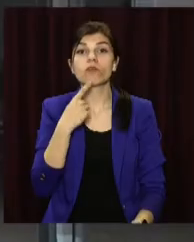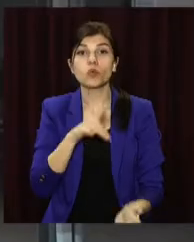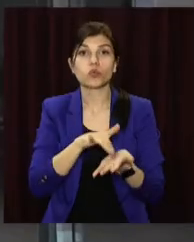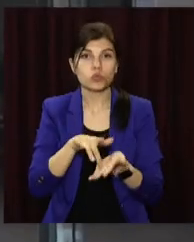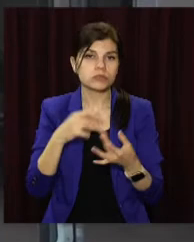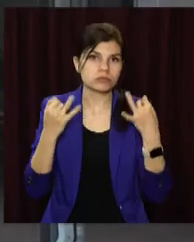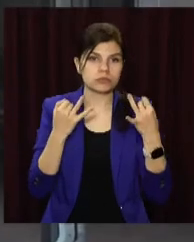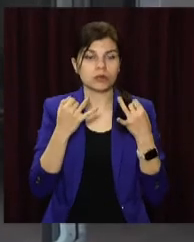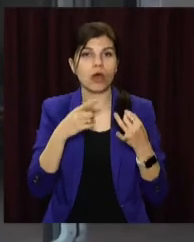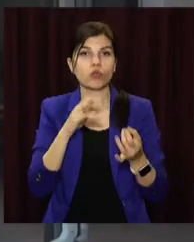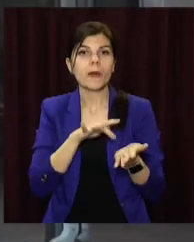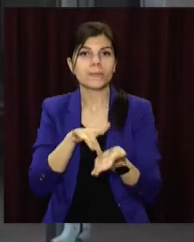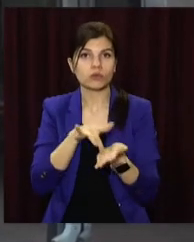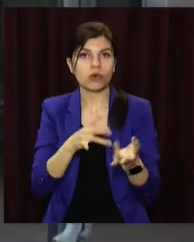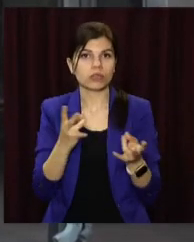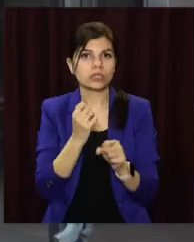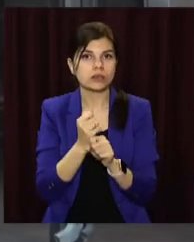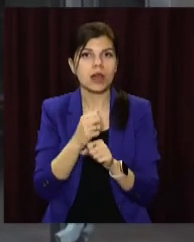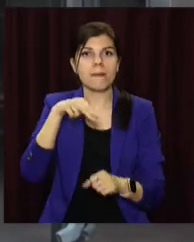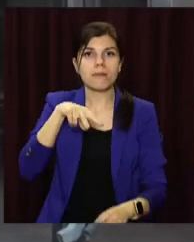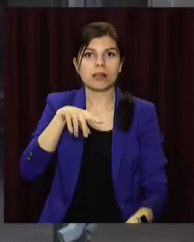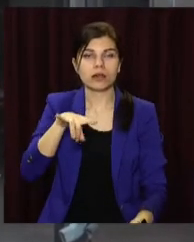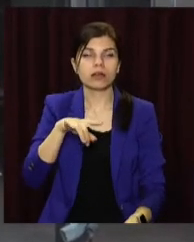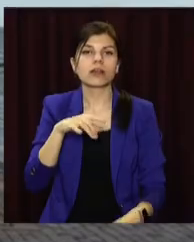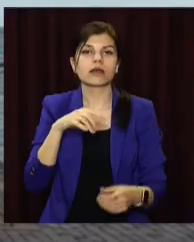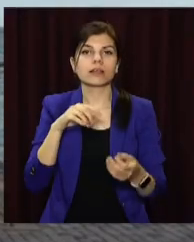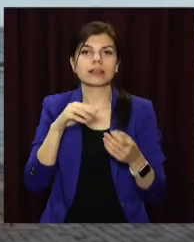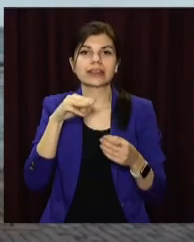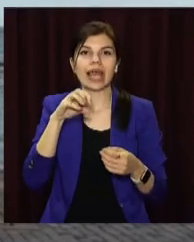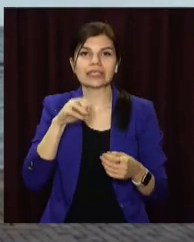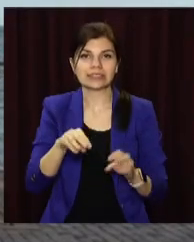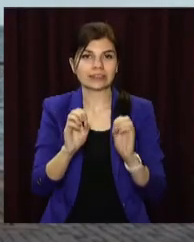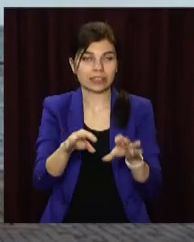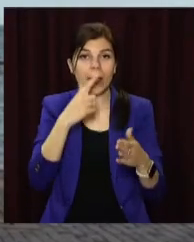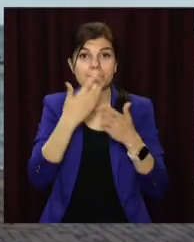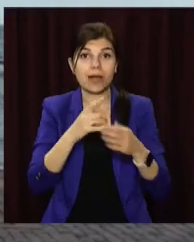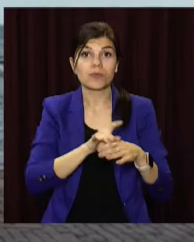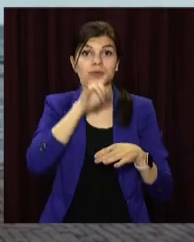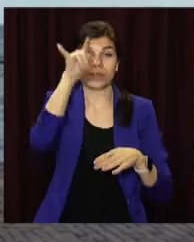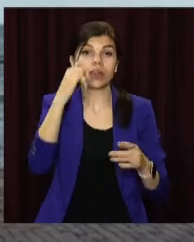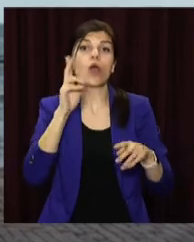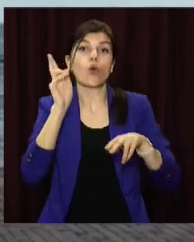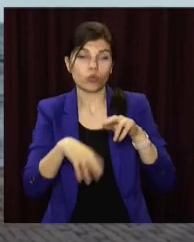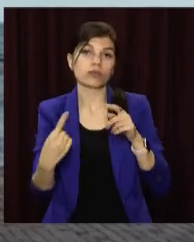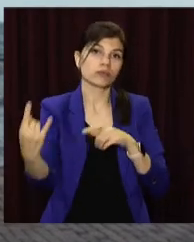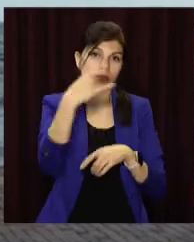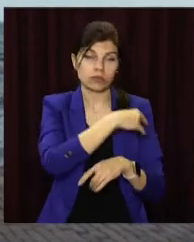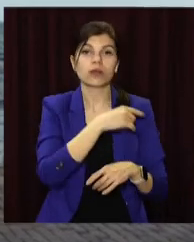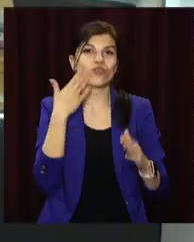Однак мандрівникам треба зробити 1 ПЛР-тест на корону перед вильотом, а 2 по прильоту на Кіпр.